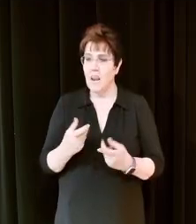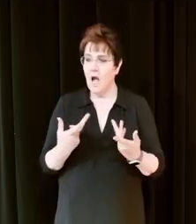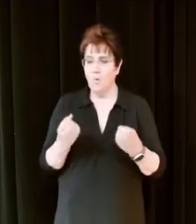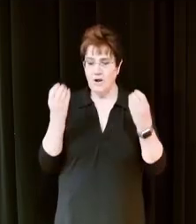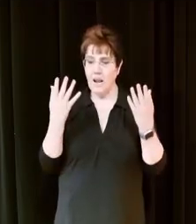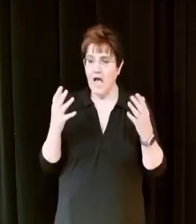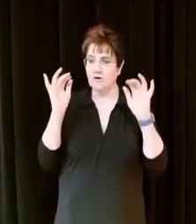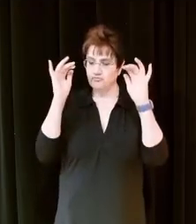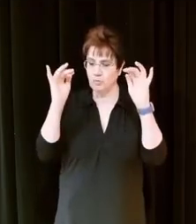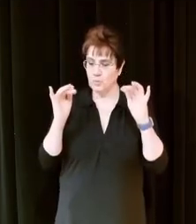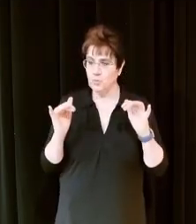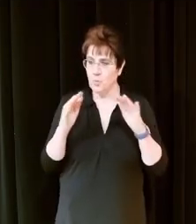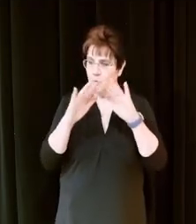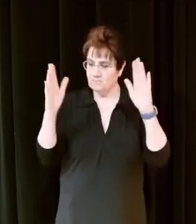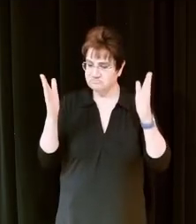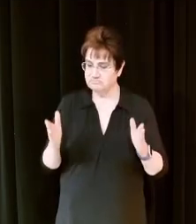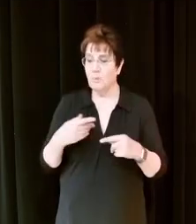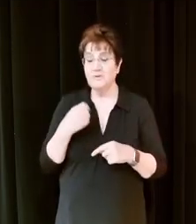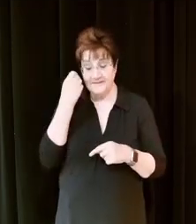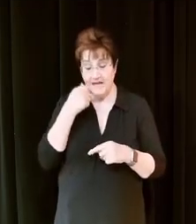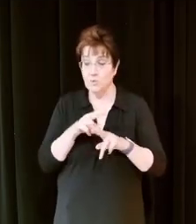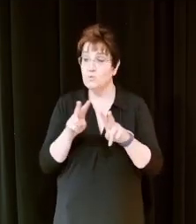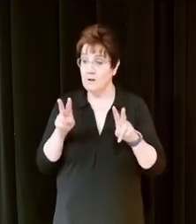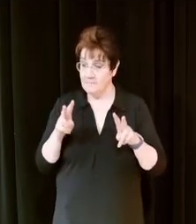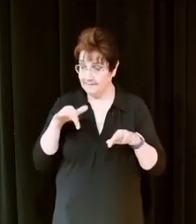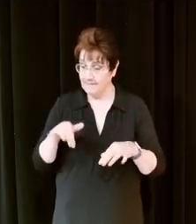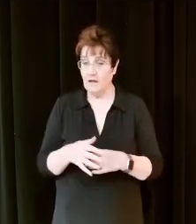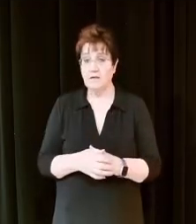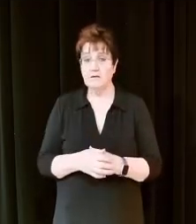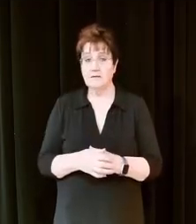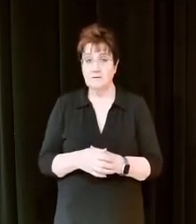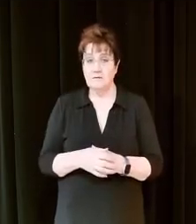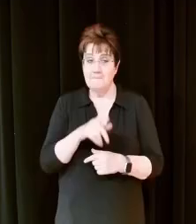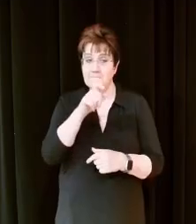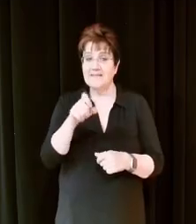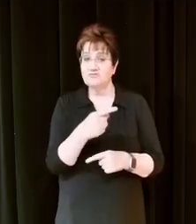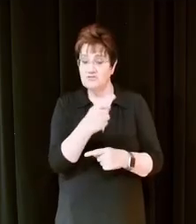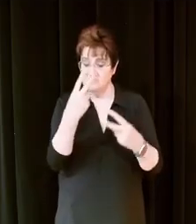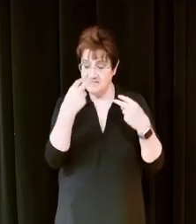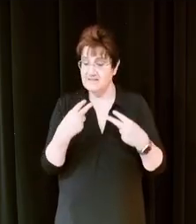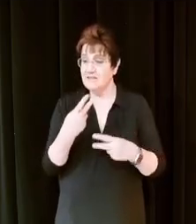den Überblick. Die Menschen sehen in mir hauptsächlich die starke Seite.